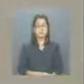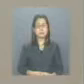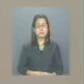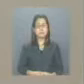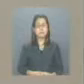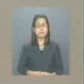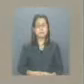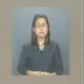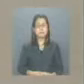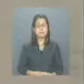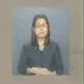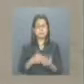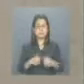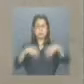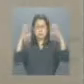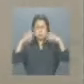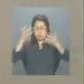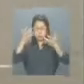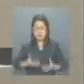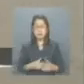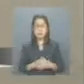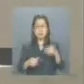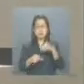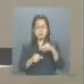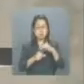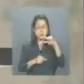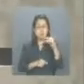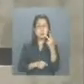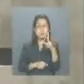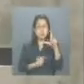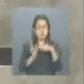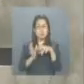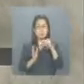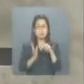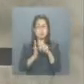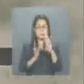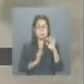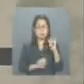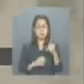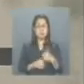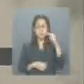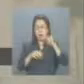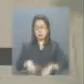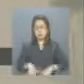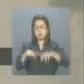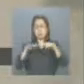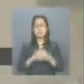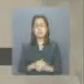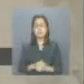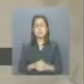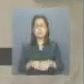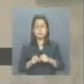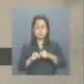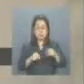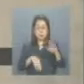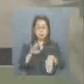ฝนตกหนักในประเทศโคลอมเบียทำให้แม่น้ำชิคูเอ่อล้นทะลักเข้าท่วมพื้นที่ห่างจากกรุงโบกต้าไปเพียง20กิโลเมตรสร้